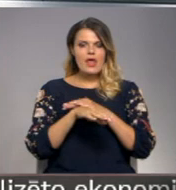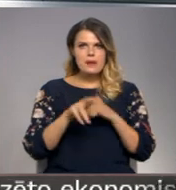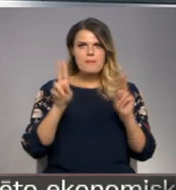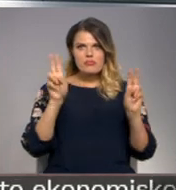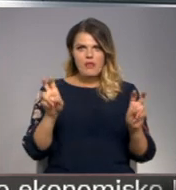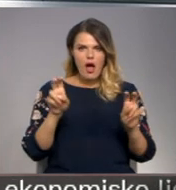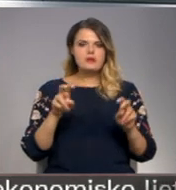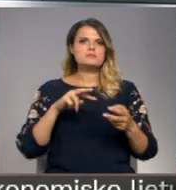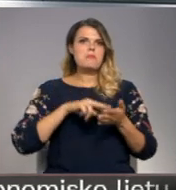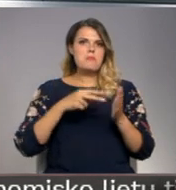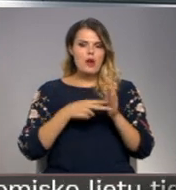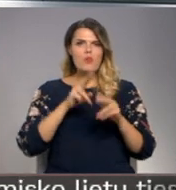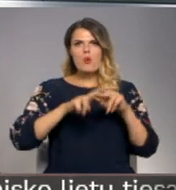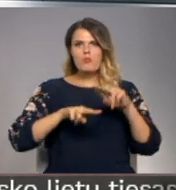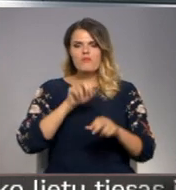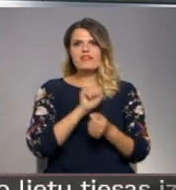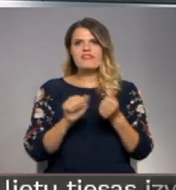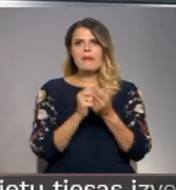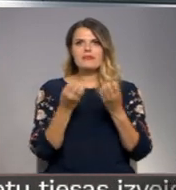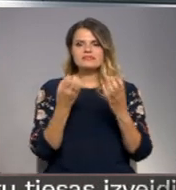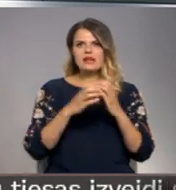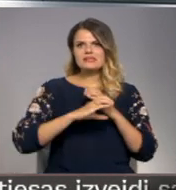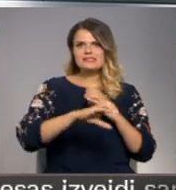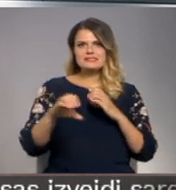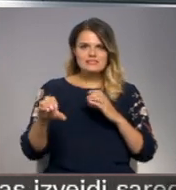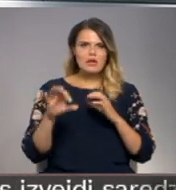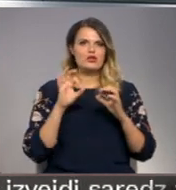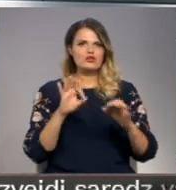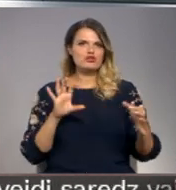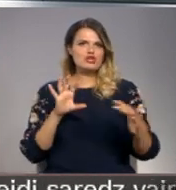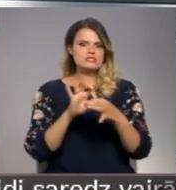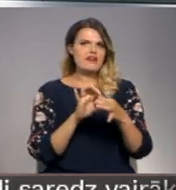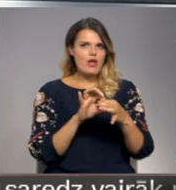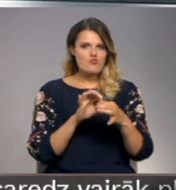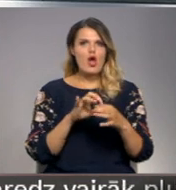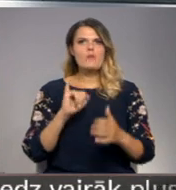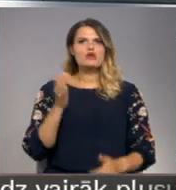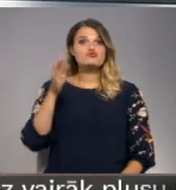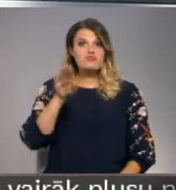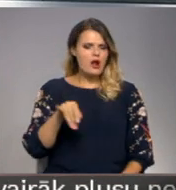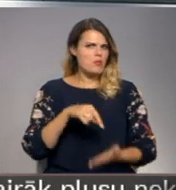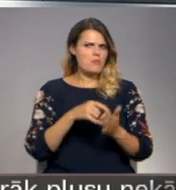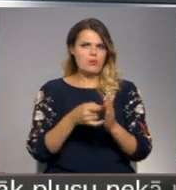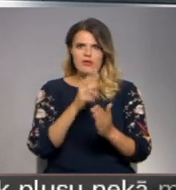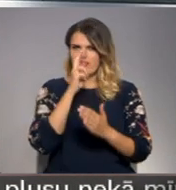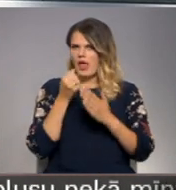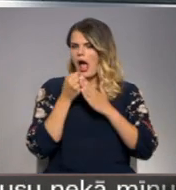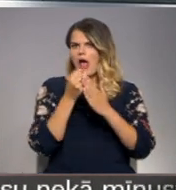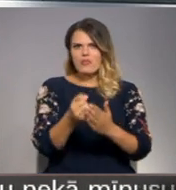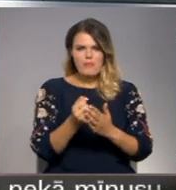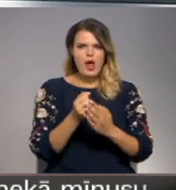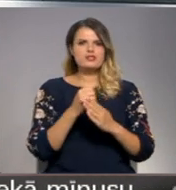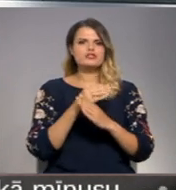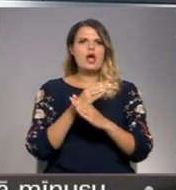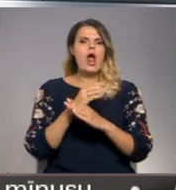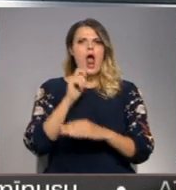būvēt dabasgāzes termināli ar tiešu caurulļvadu savienojumu Inčukalnā. Šo projektu neatbalsta vairāki simti Krimuldas,